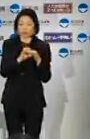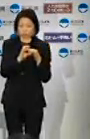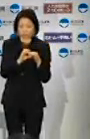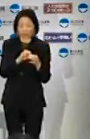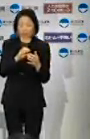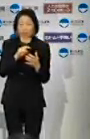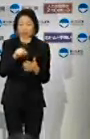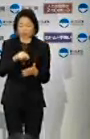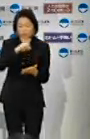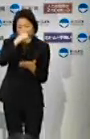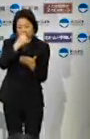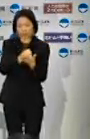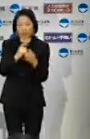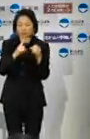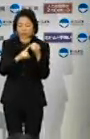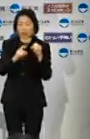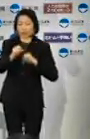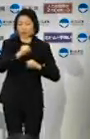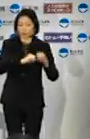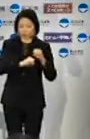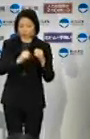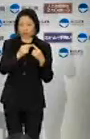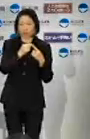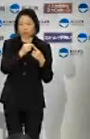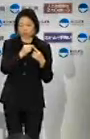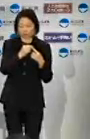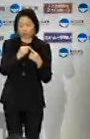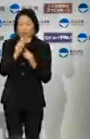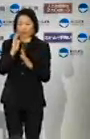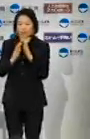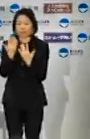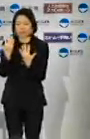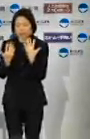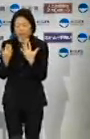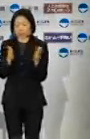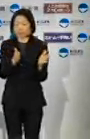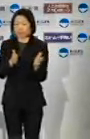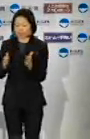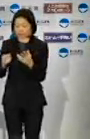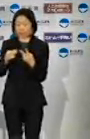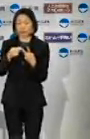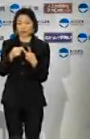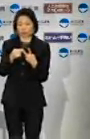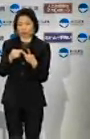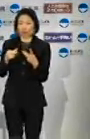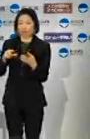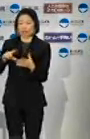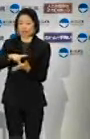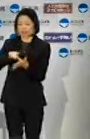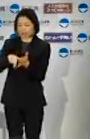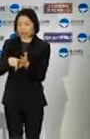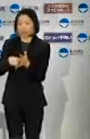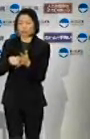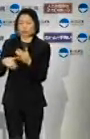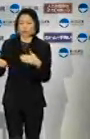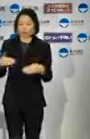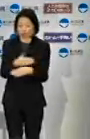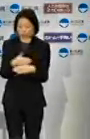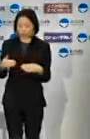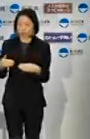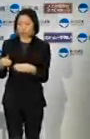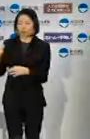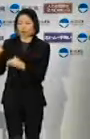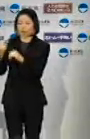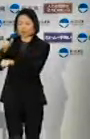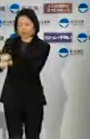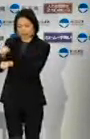実現に向けての取り組みですとか森林整備とかですね、あるいは地域の足、人材育成、そうした大